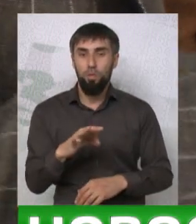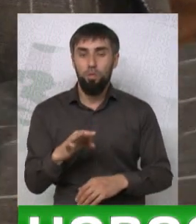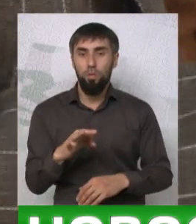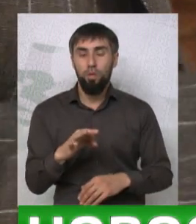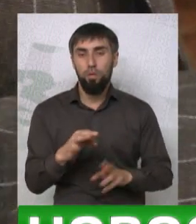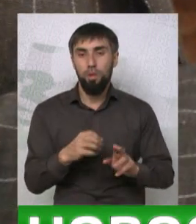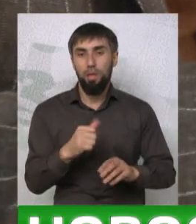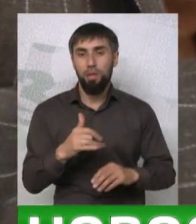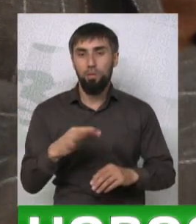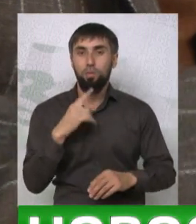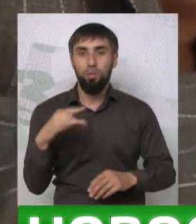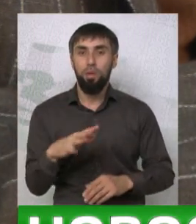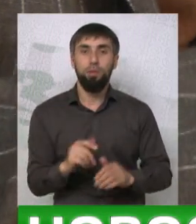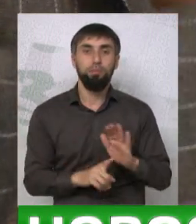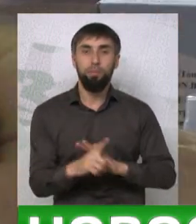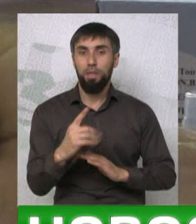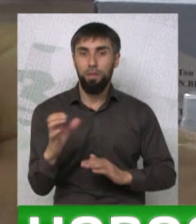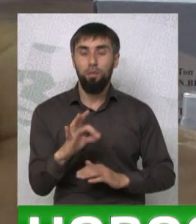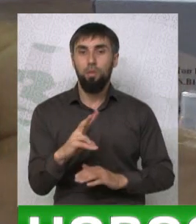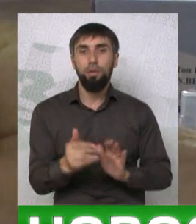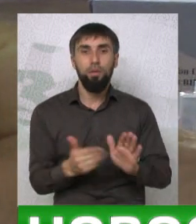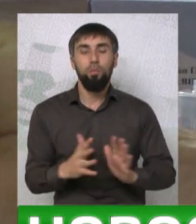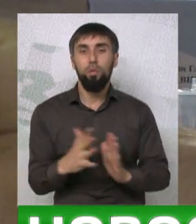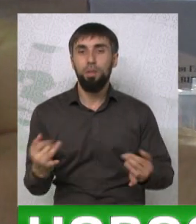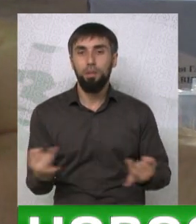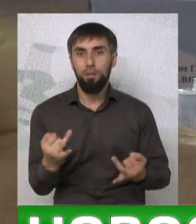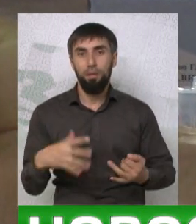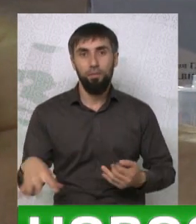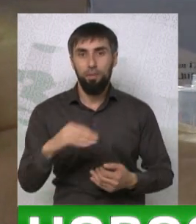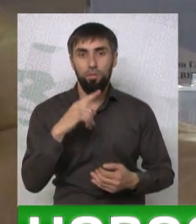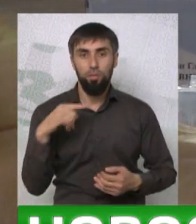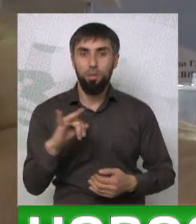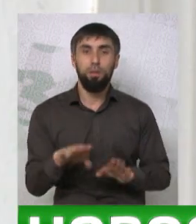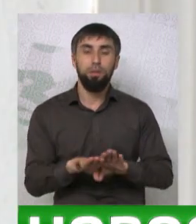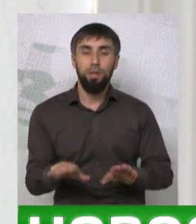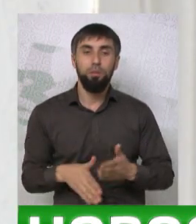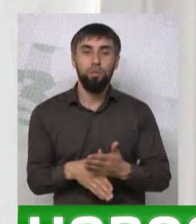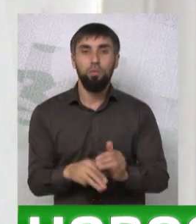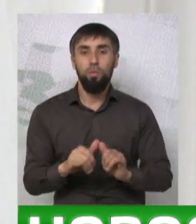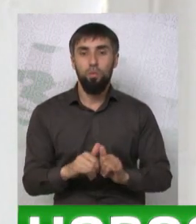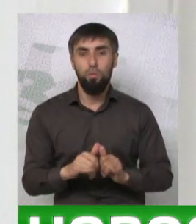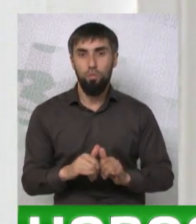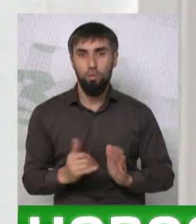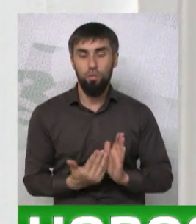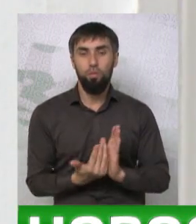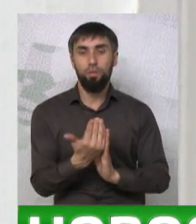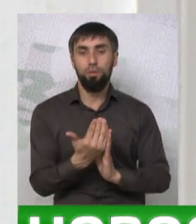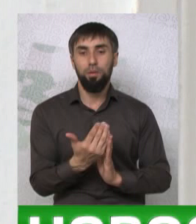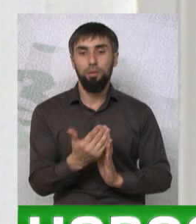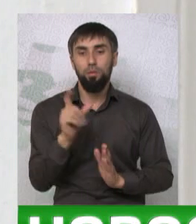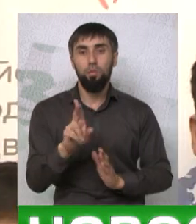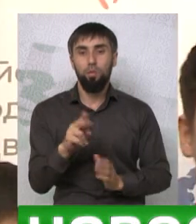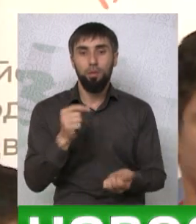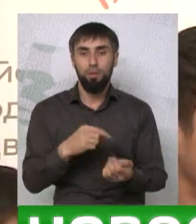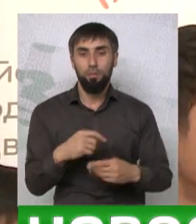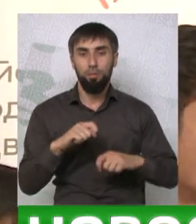России. Стартовав 1 сентября, она вызвала большой интерес по всей стране, а также помогла увеличить количество потенциальных доноров костного